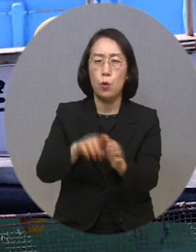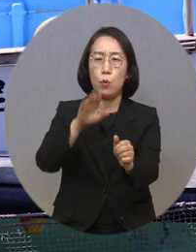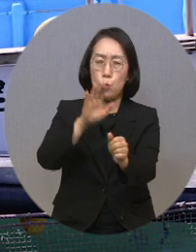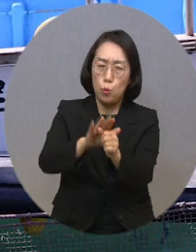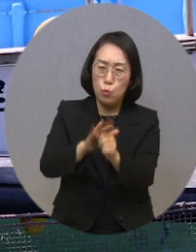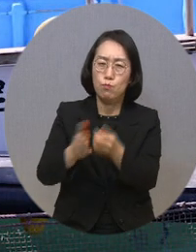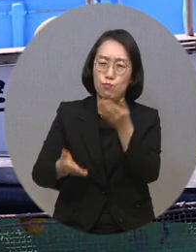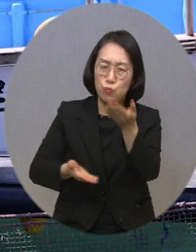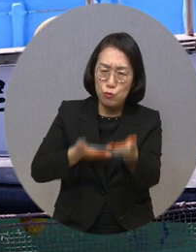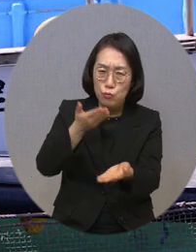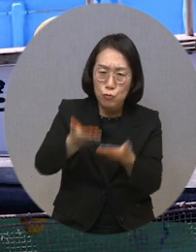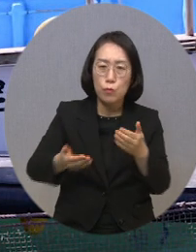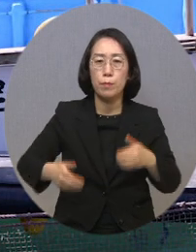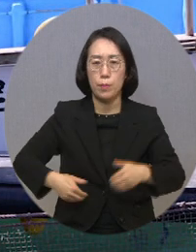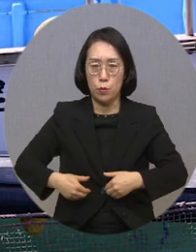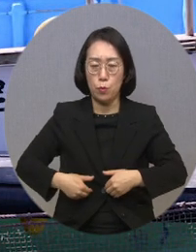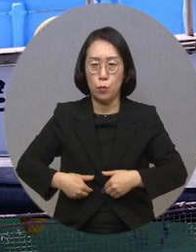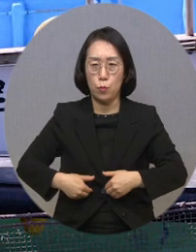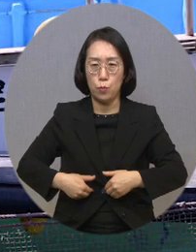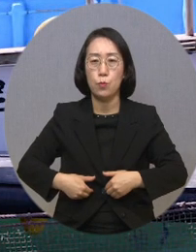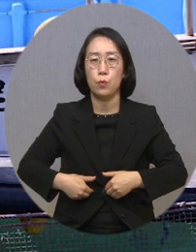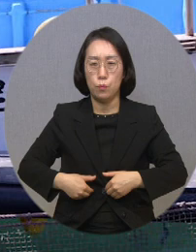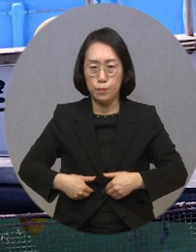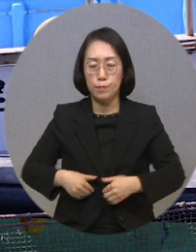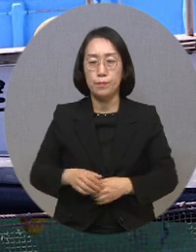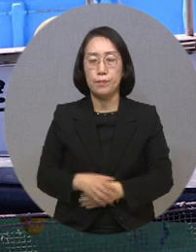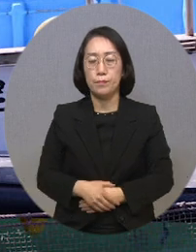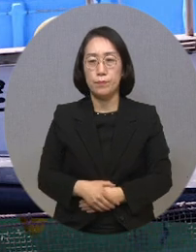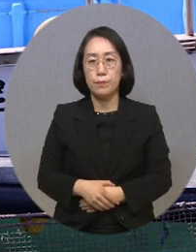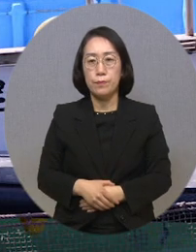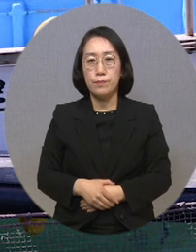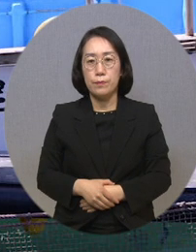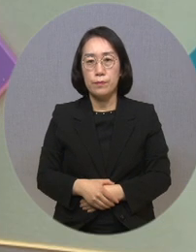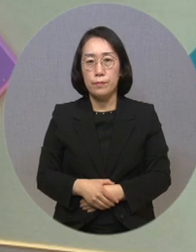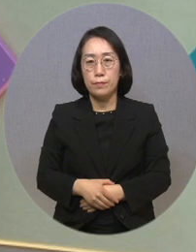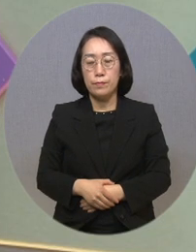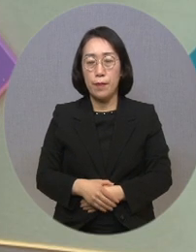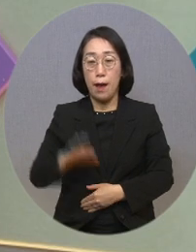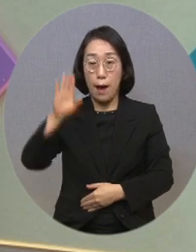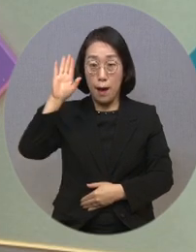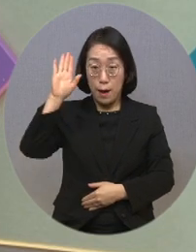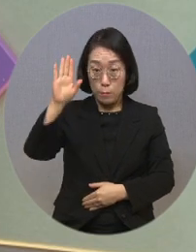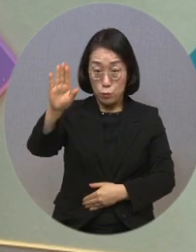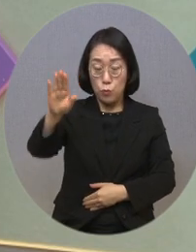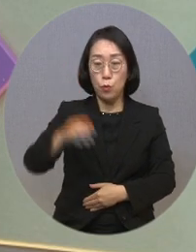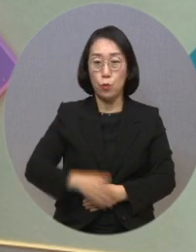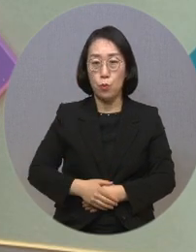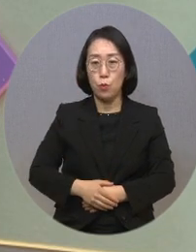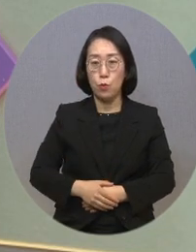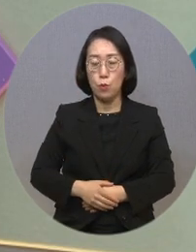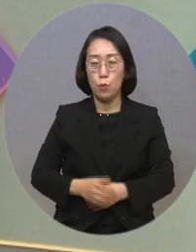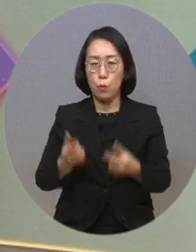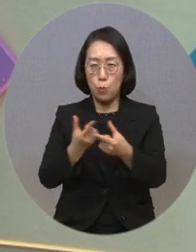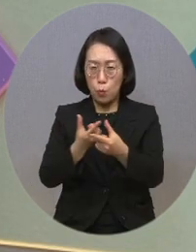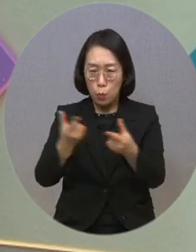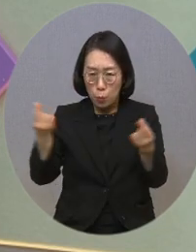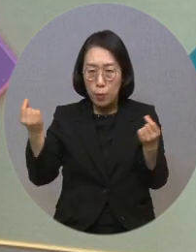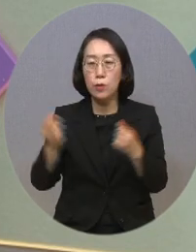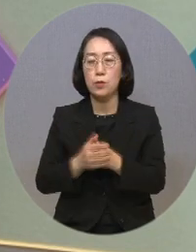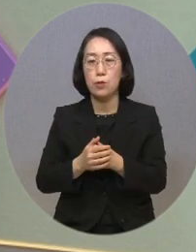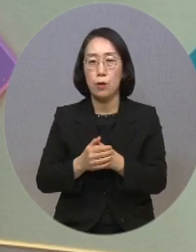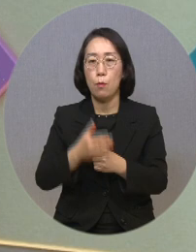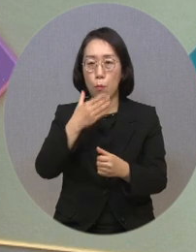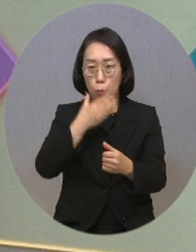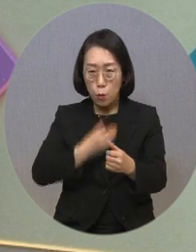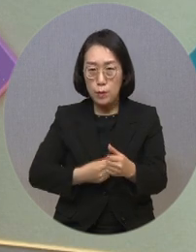되는 그런 상황에 봉착해 왔습니다. 네. 그래서 앞으로 보편적 복지가 도입이